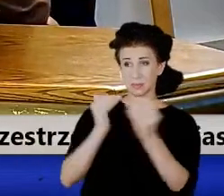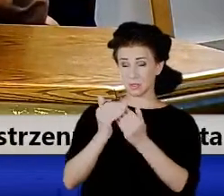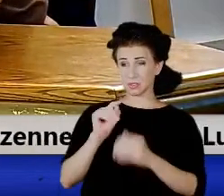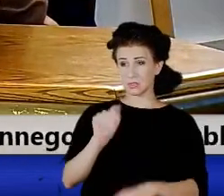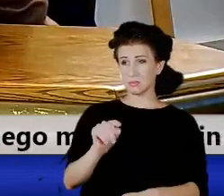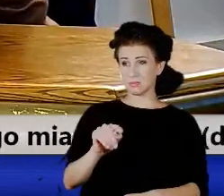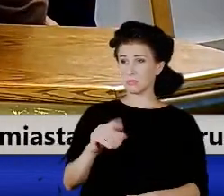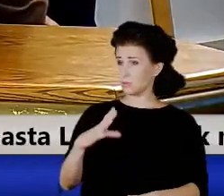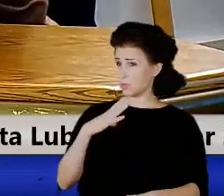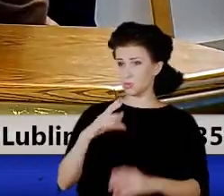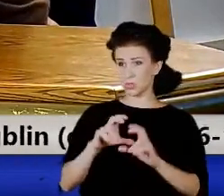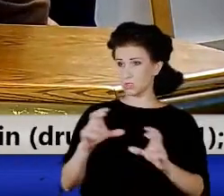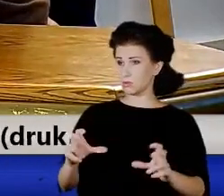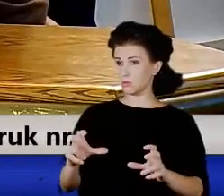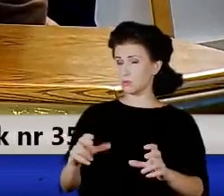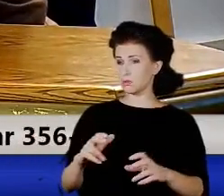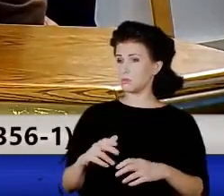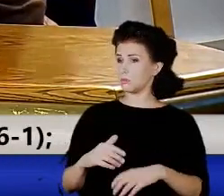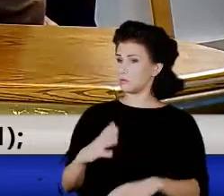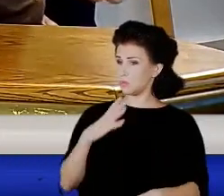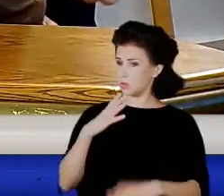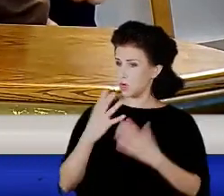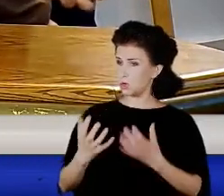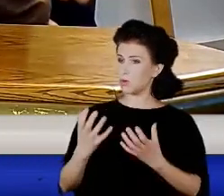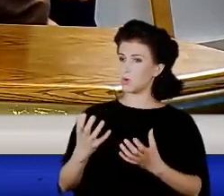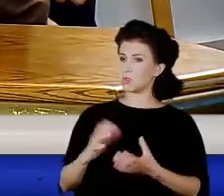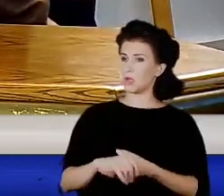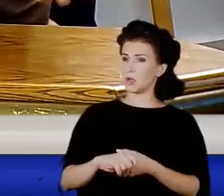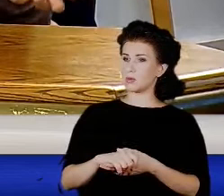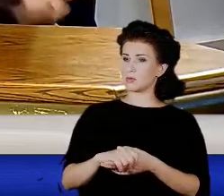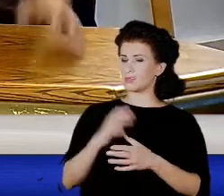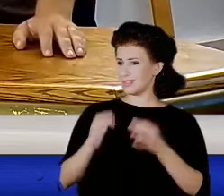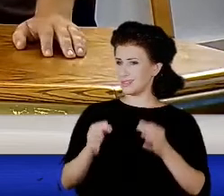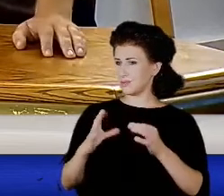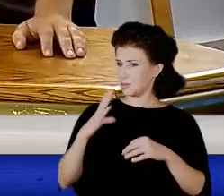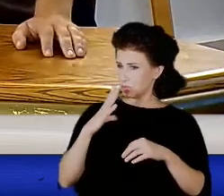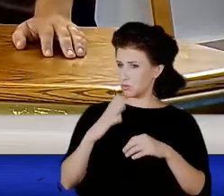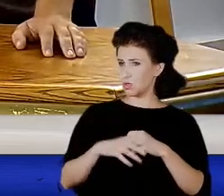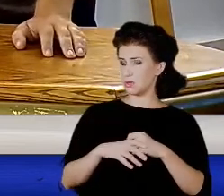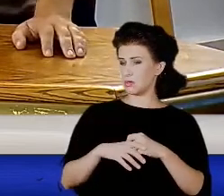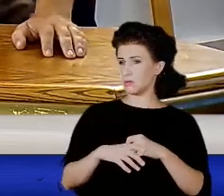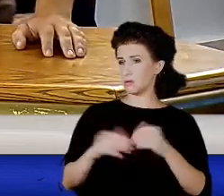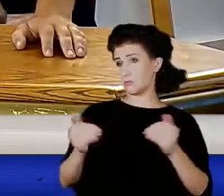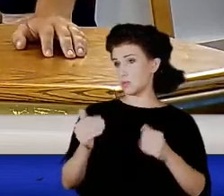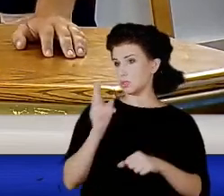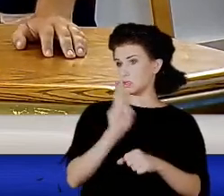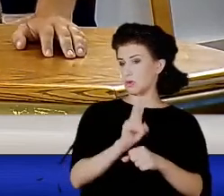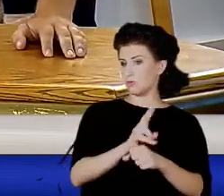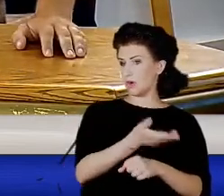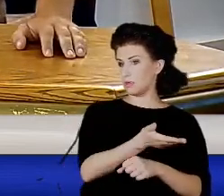Czy mieliście na to czas? Czy mieliście na to ochotę i czy zastanawialiście się nad nimi? Czy po prostu zaufaliście temu,